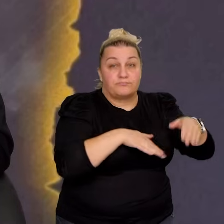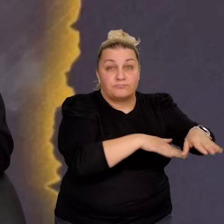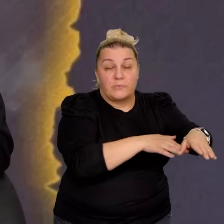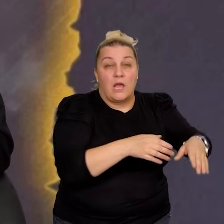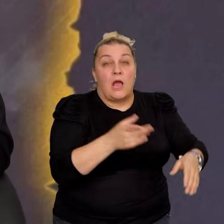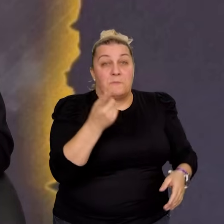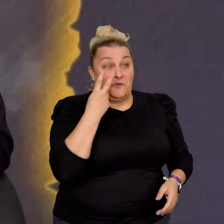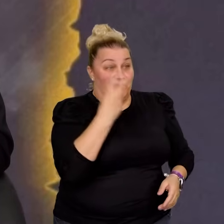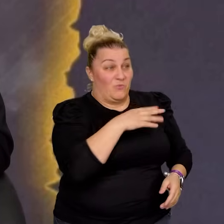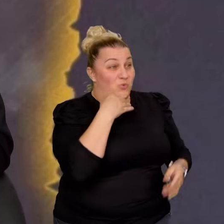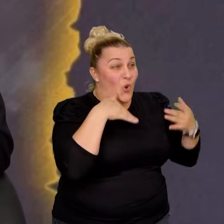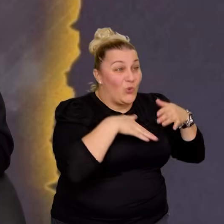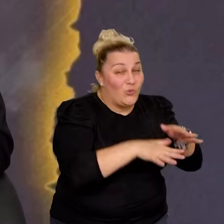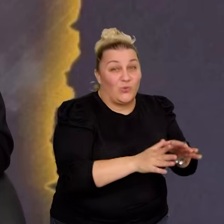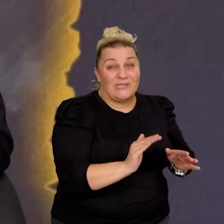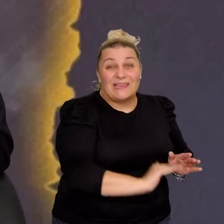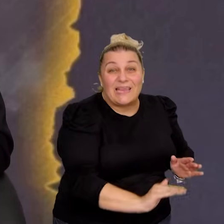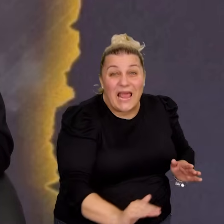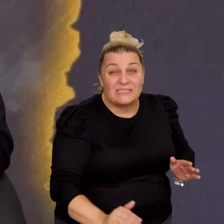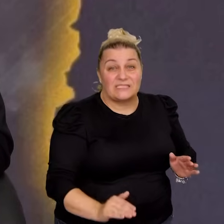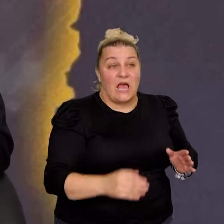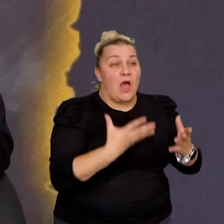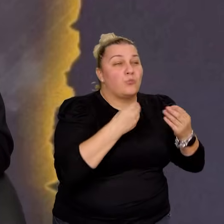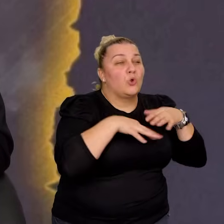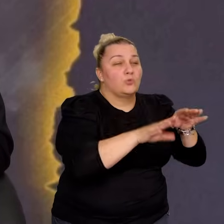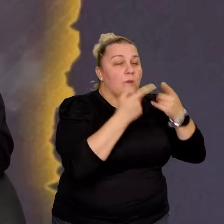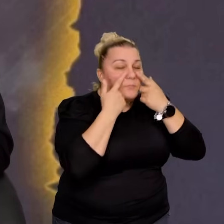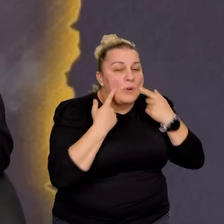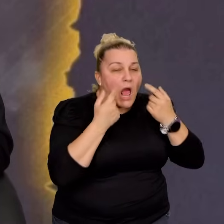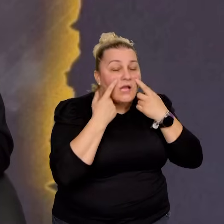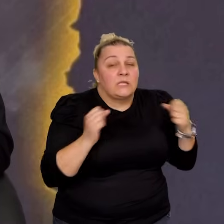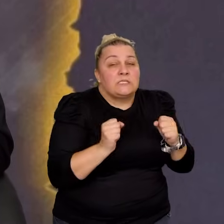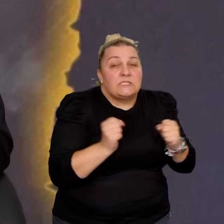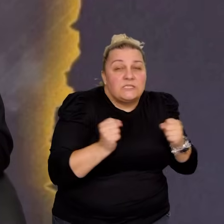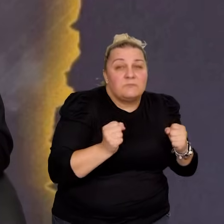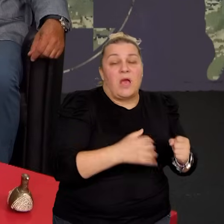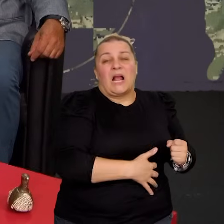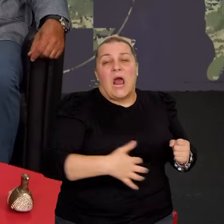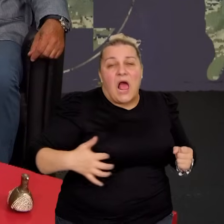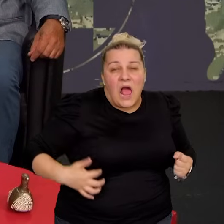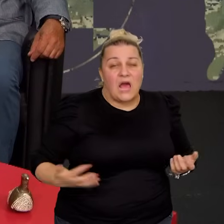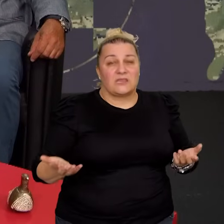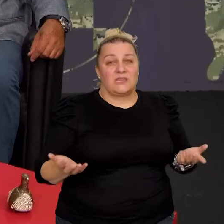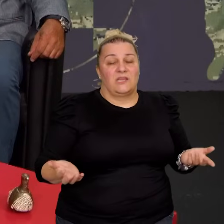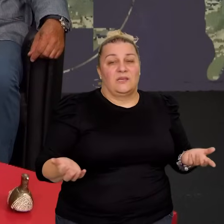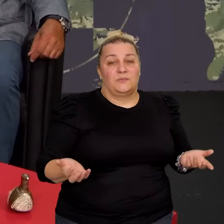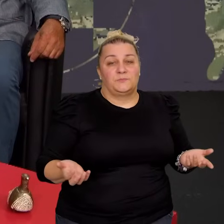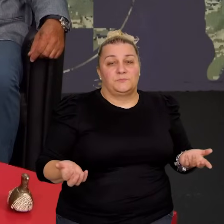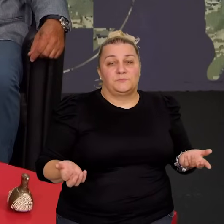sve te ljude, tu djecu, te ljude uplakane, promrzle, gladne,